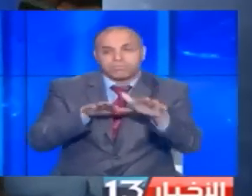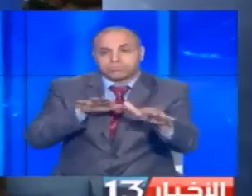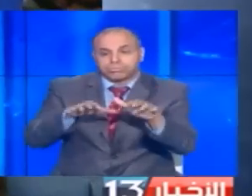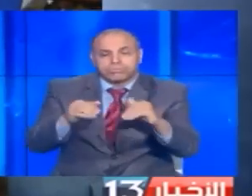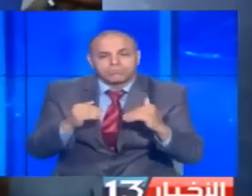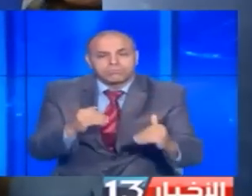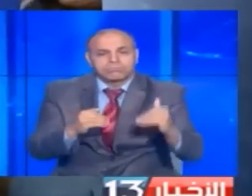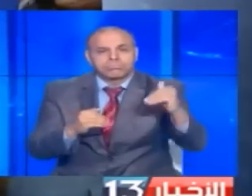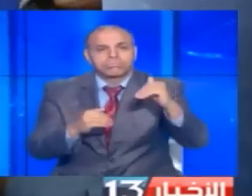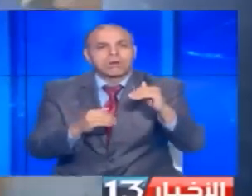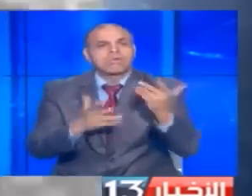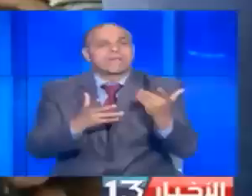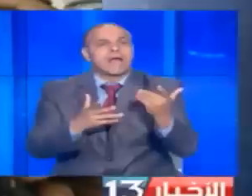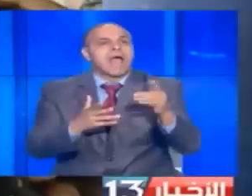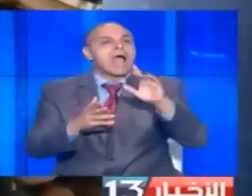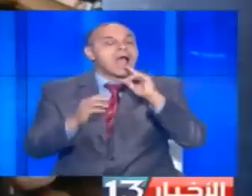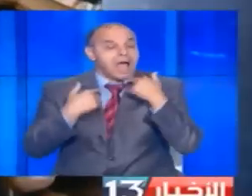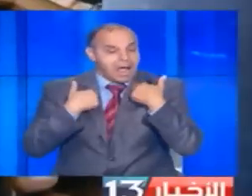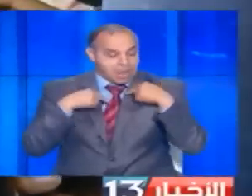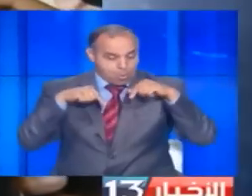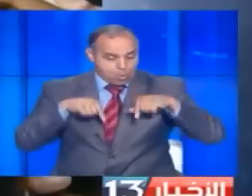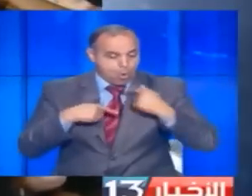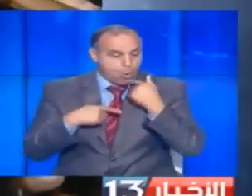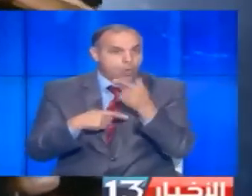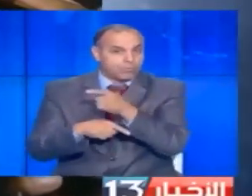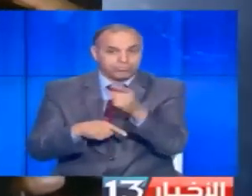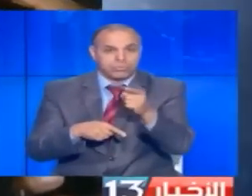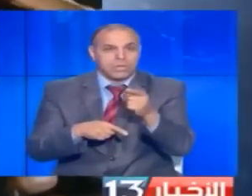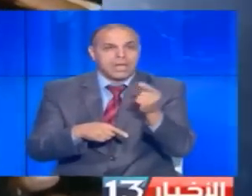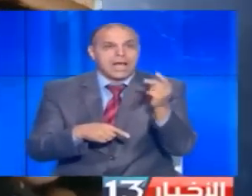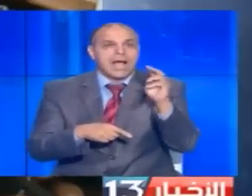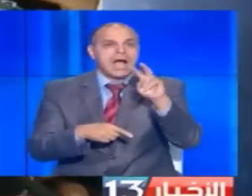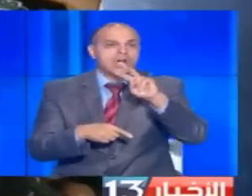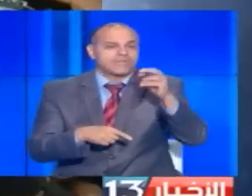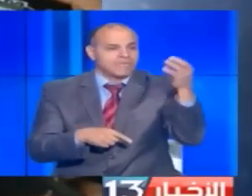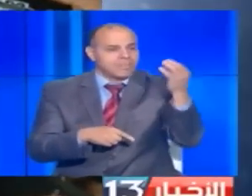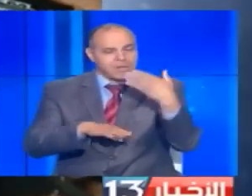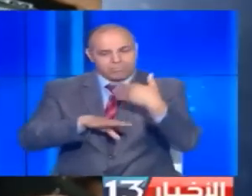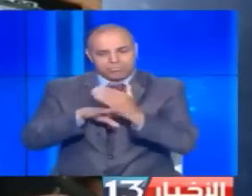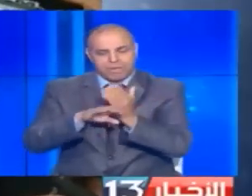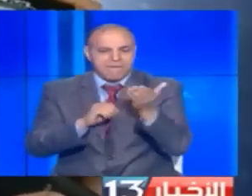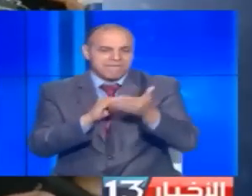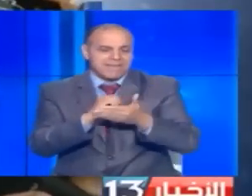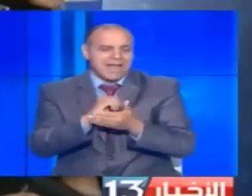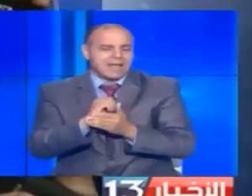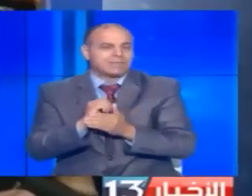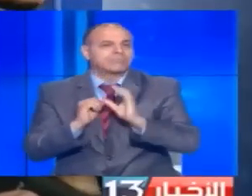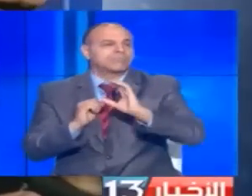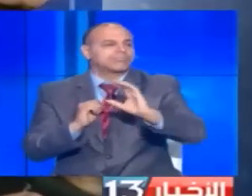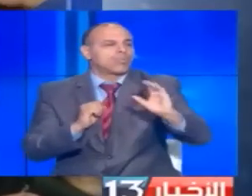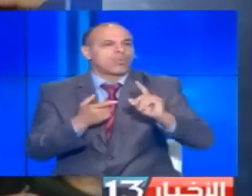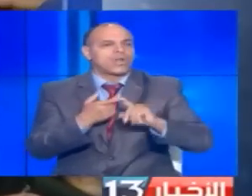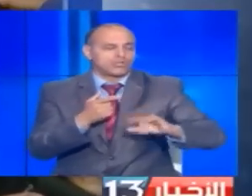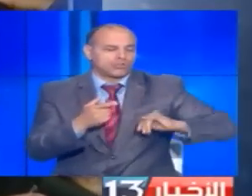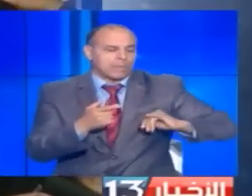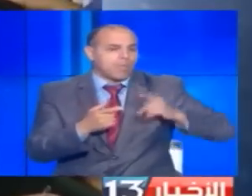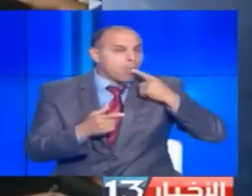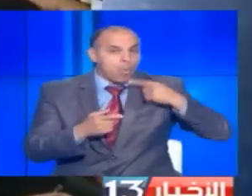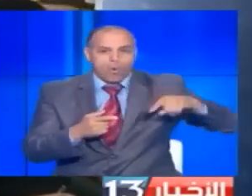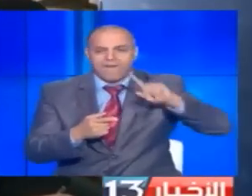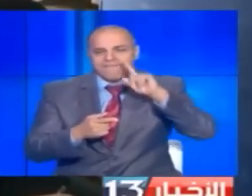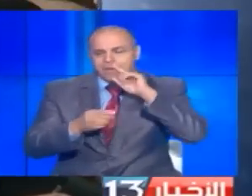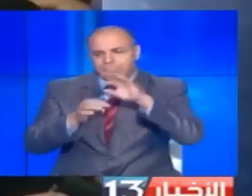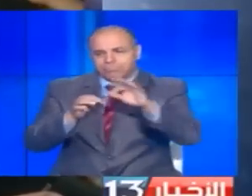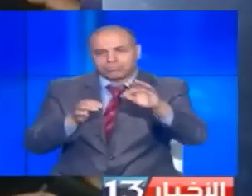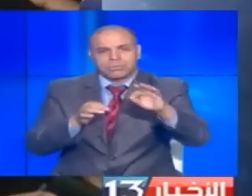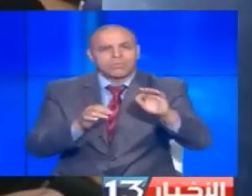للنمو للتنمية المحلية. هذاك علاش اليوم قلنا باش نخصوا 20% من المقاسم الفلاحية اللي تمشي للشبان الأخيري للمرأة الريفية،